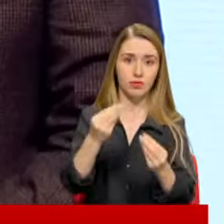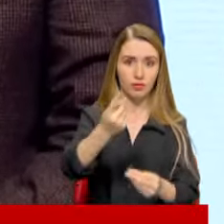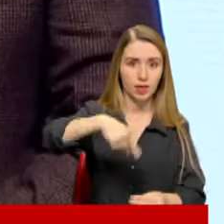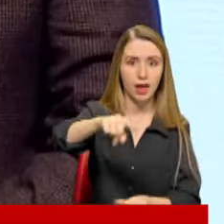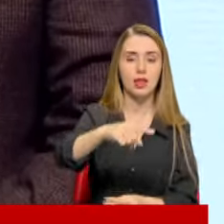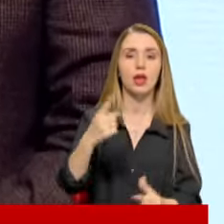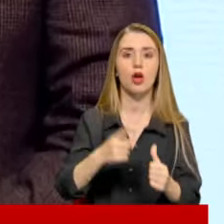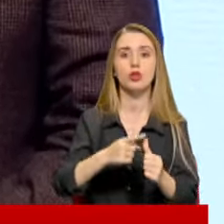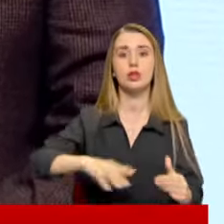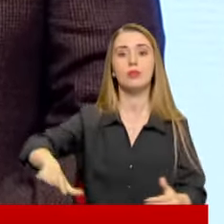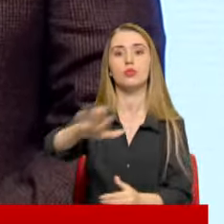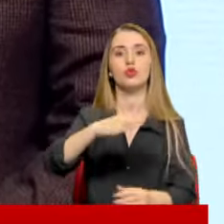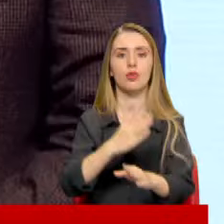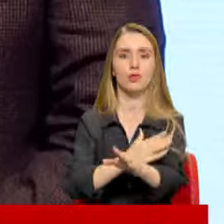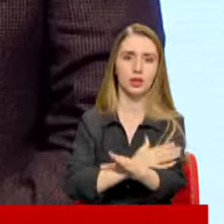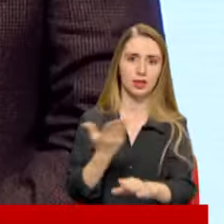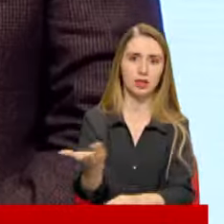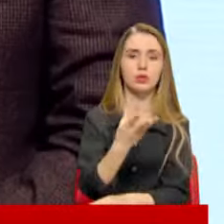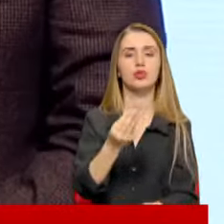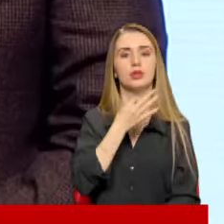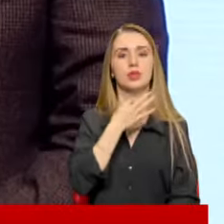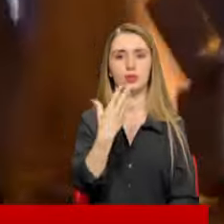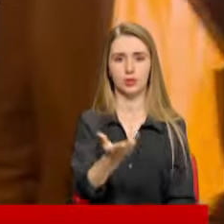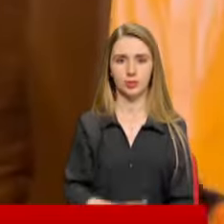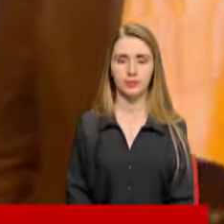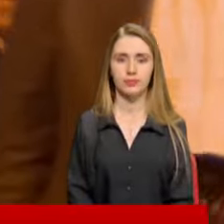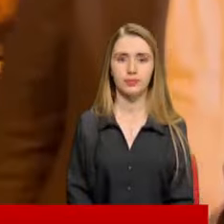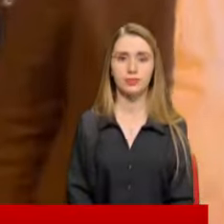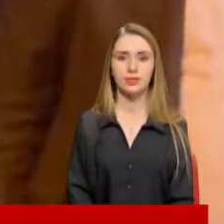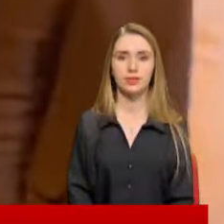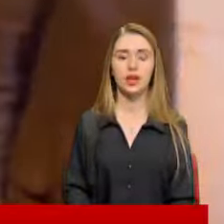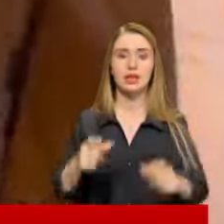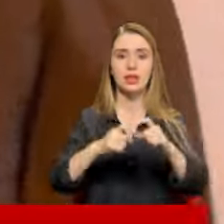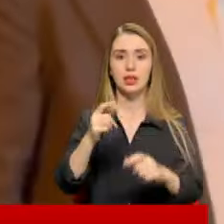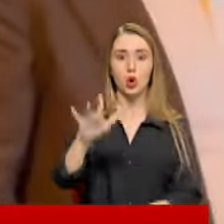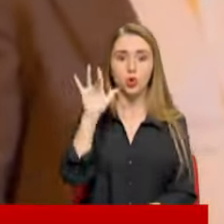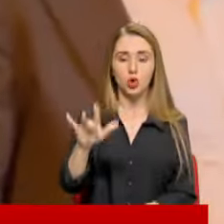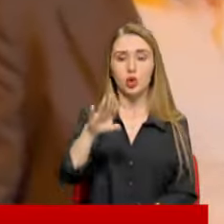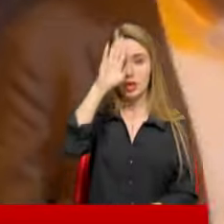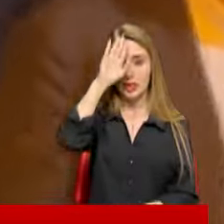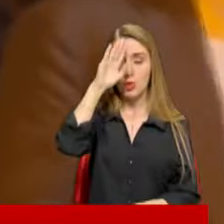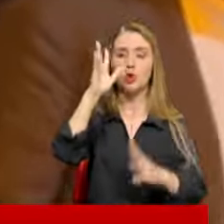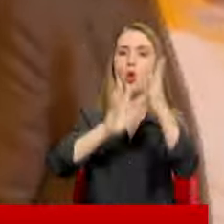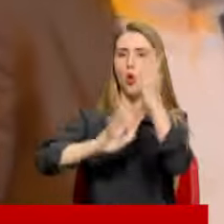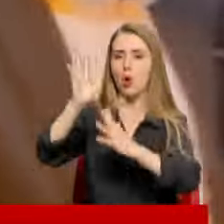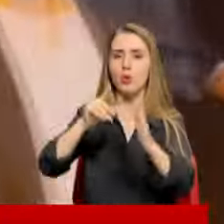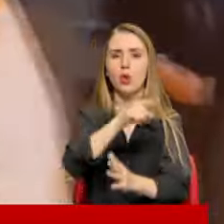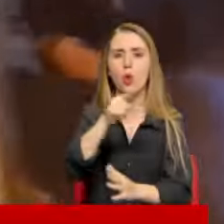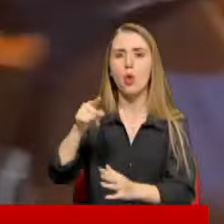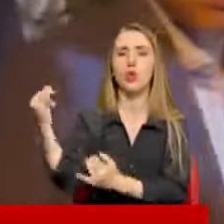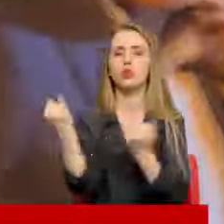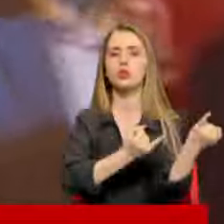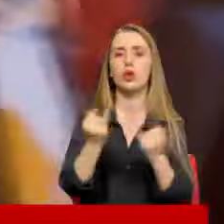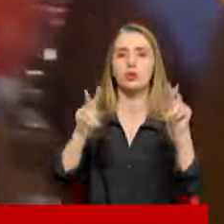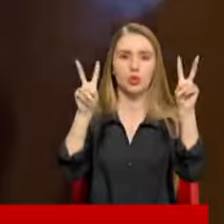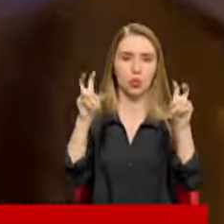Öncelikle her vatandaşımıza çok çok teşekkür ediyorum saldagölü İstanbul'un Kuzey ormanları gibi pek çok tartışmalı konu